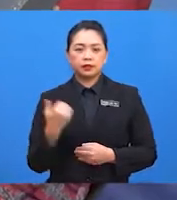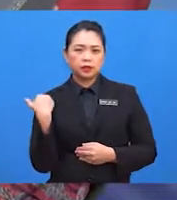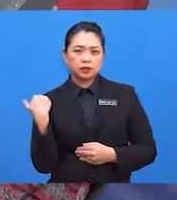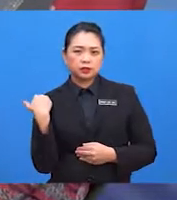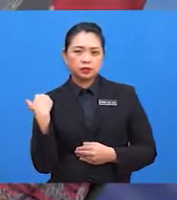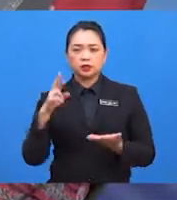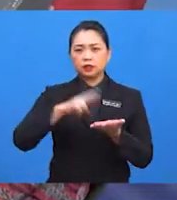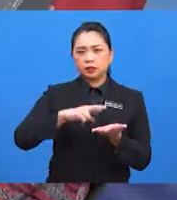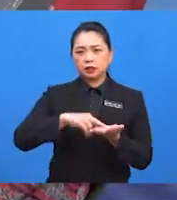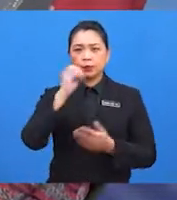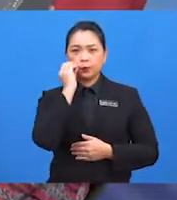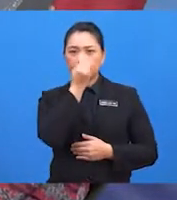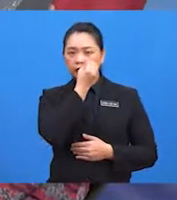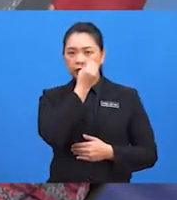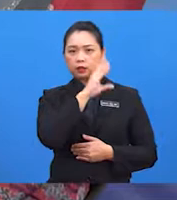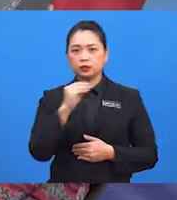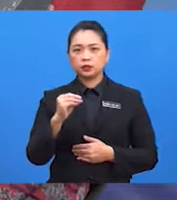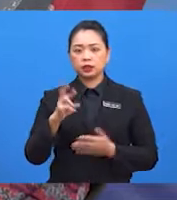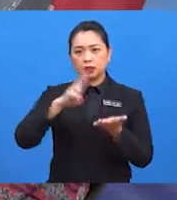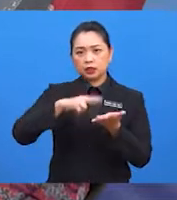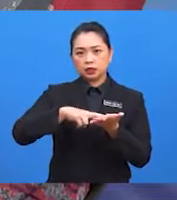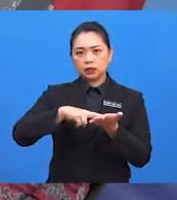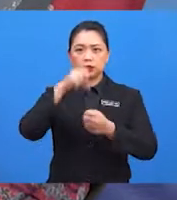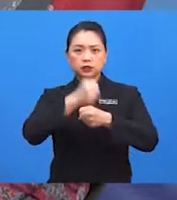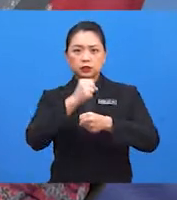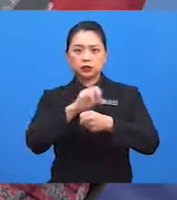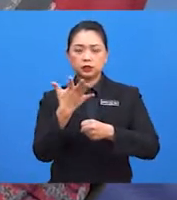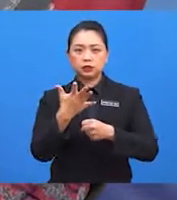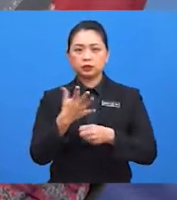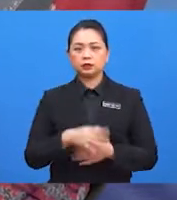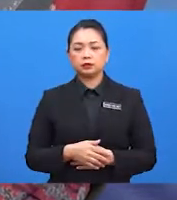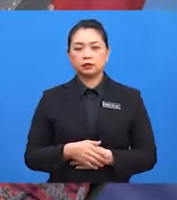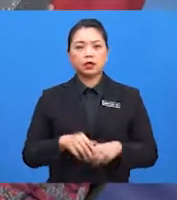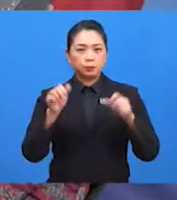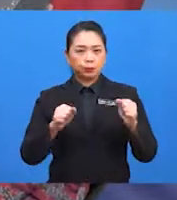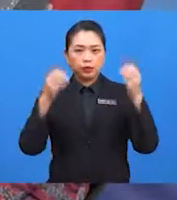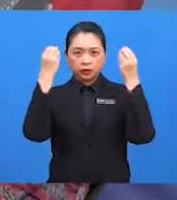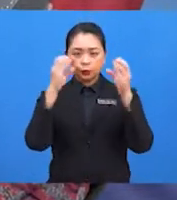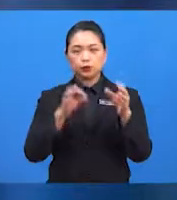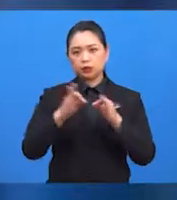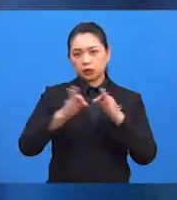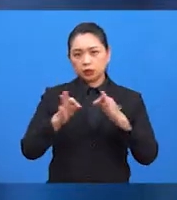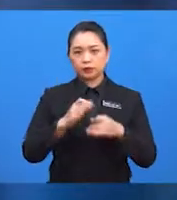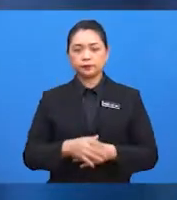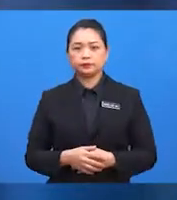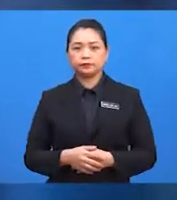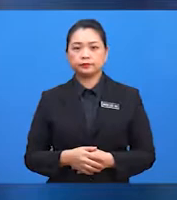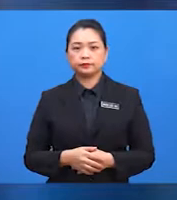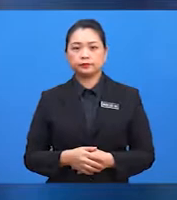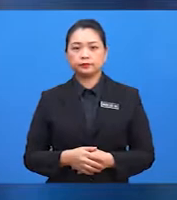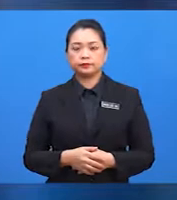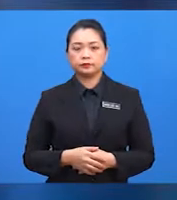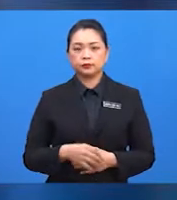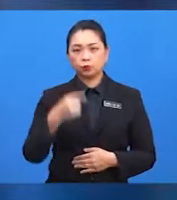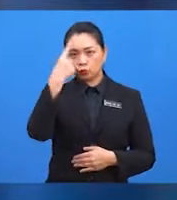bunga dan kadar pengangguran dalam pertunjuk makroekonomi. Boleh Cikgu Ishak terangkan? Boleh. Untuk